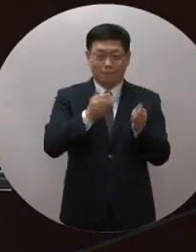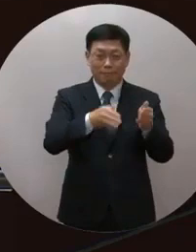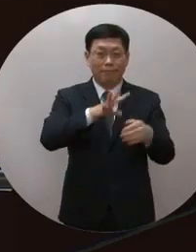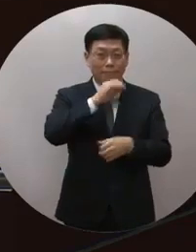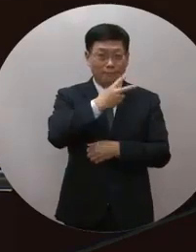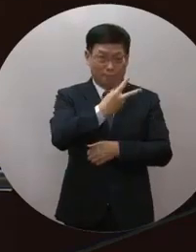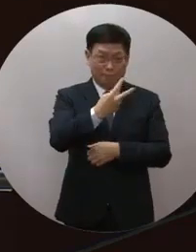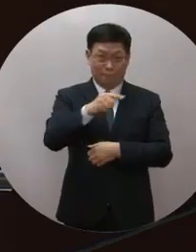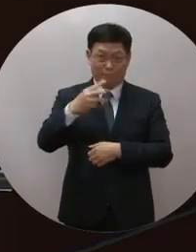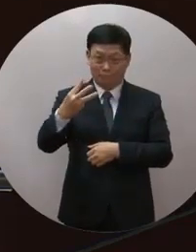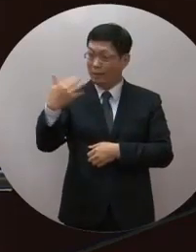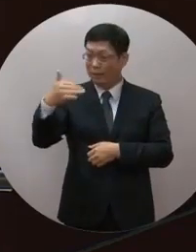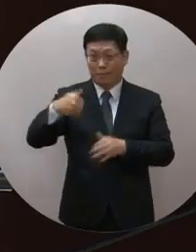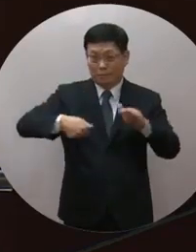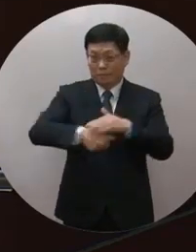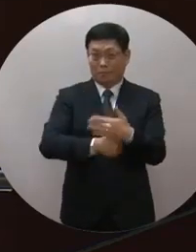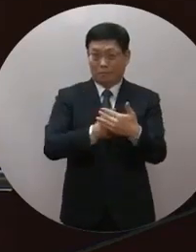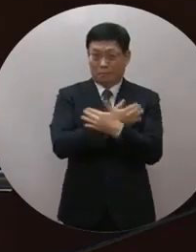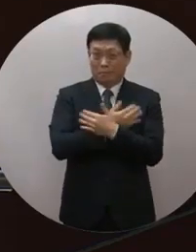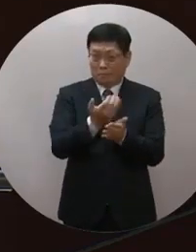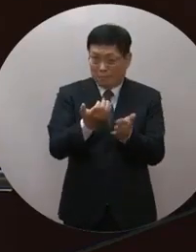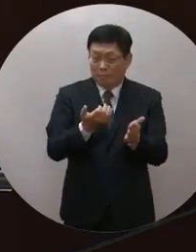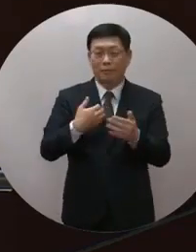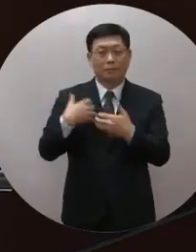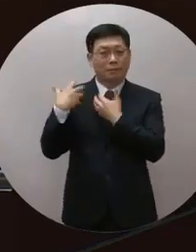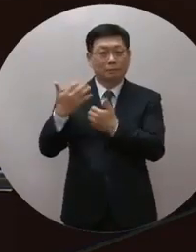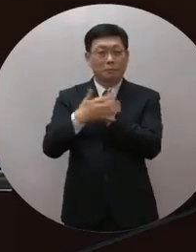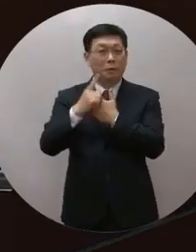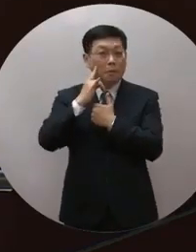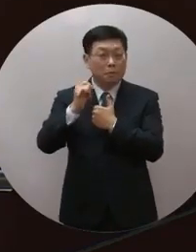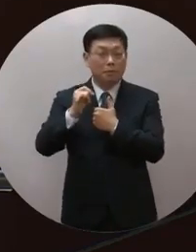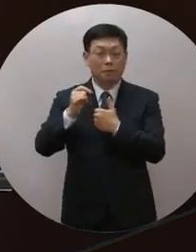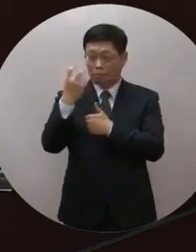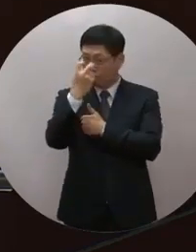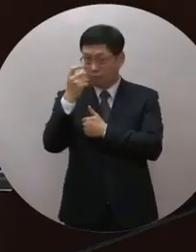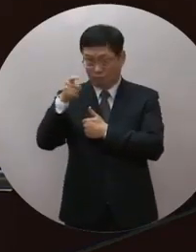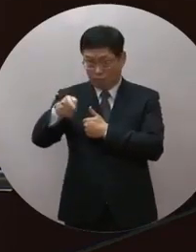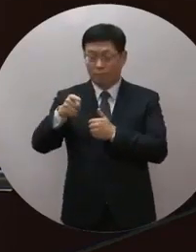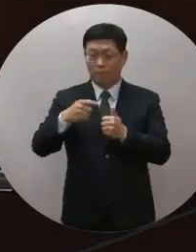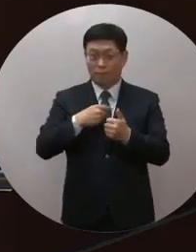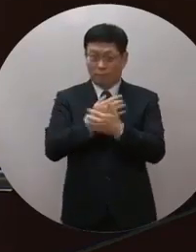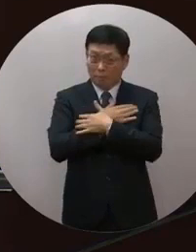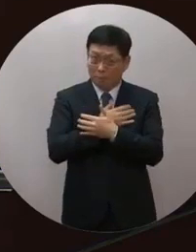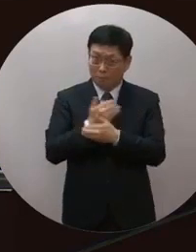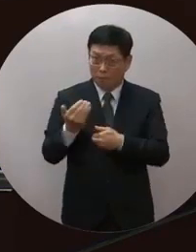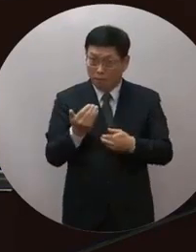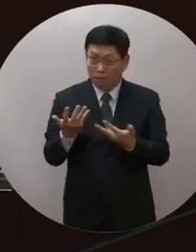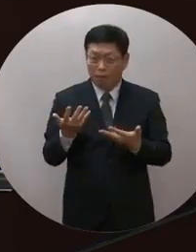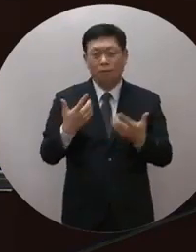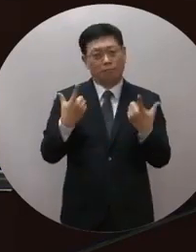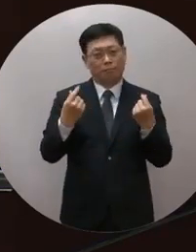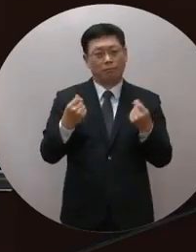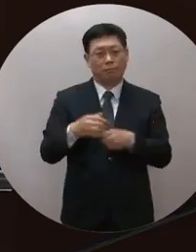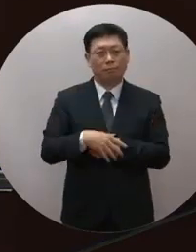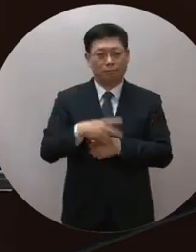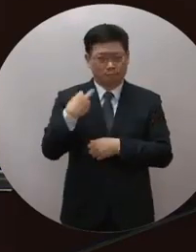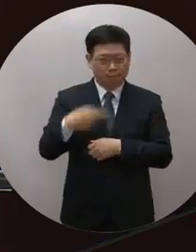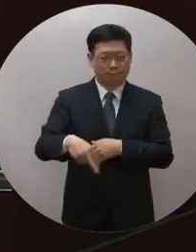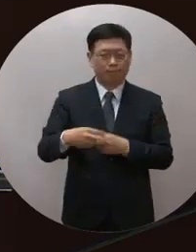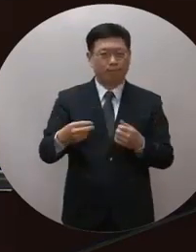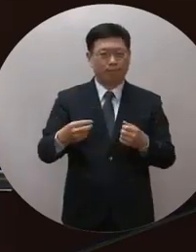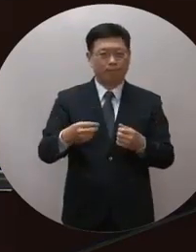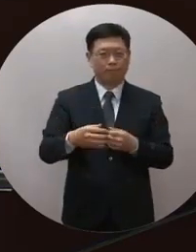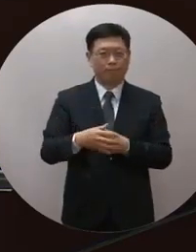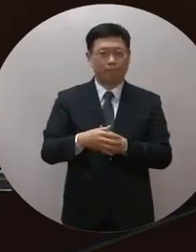2到3岁尚未进入幼儿园、仍由保姆或托婴中心照顾的幼童，我们也提供同